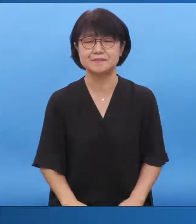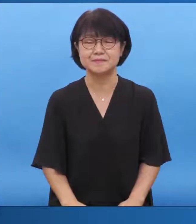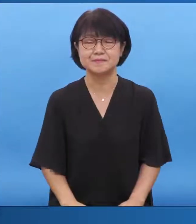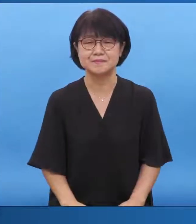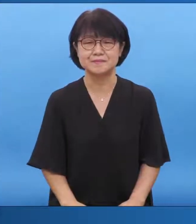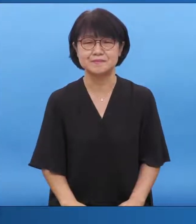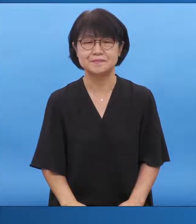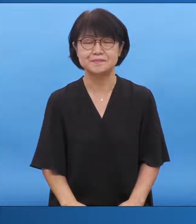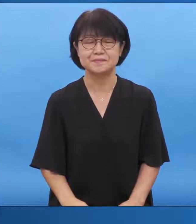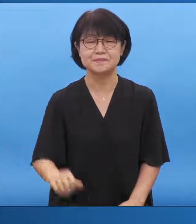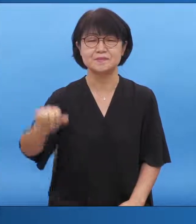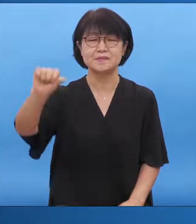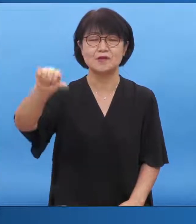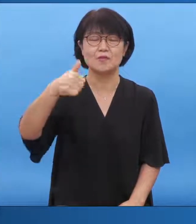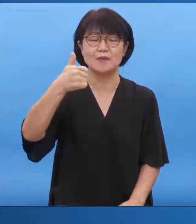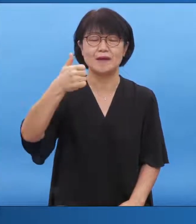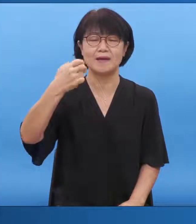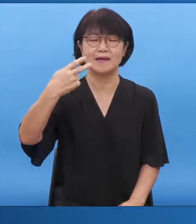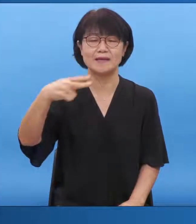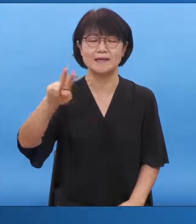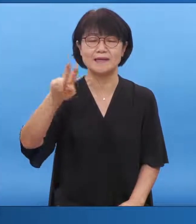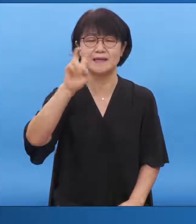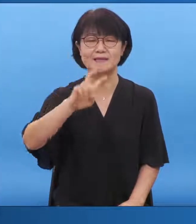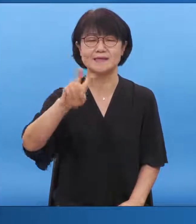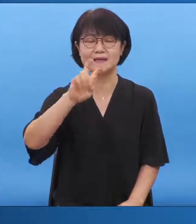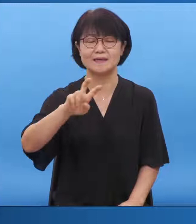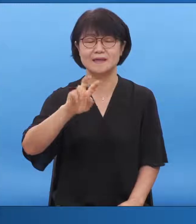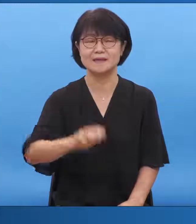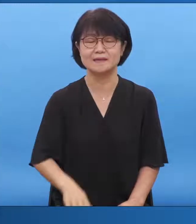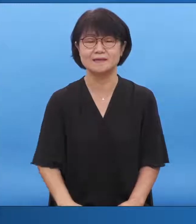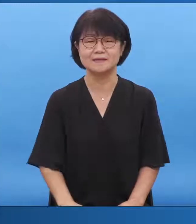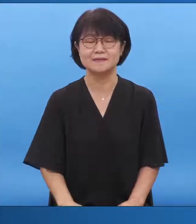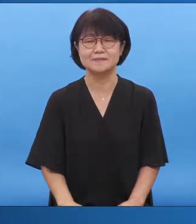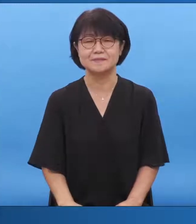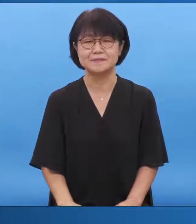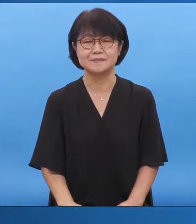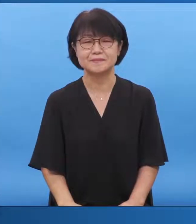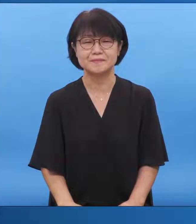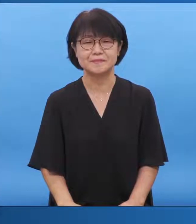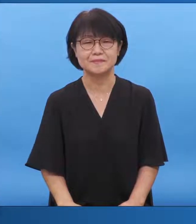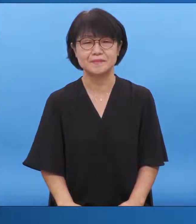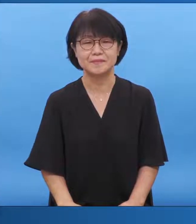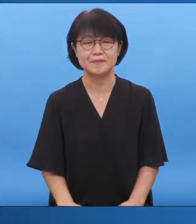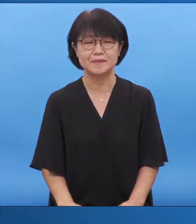nations. 찬송가 502장 찬양하겠습니다. Let's sing hymn number 502.